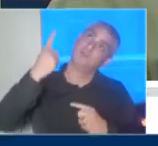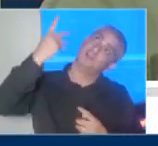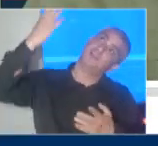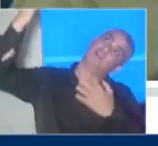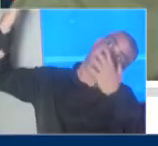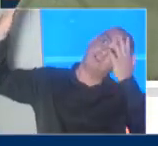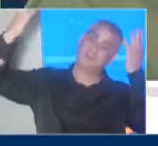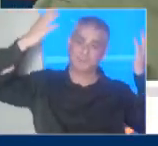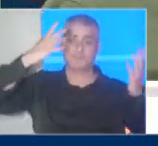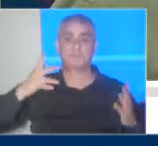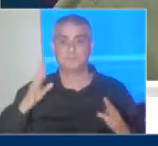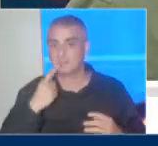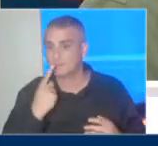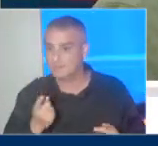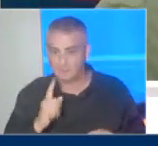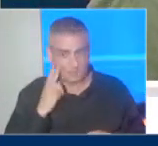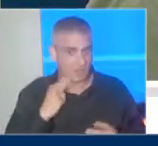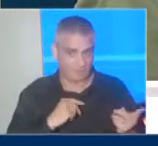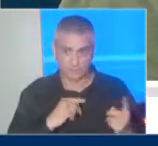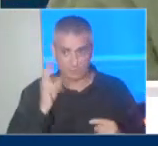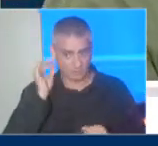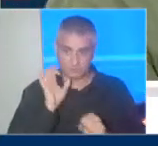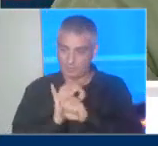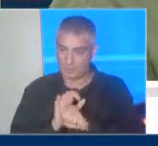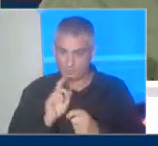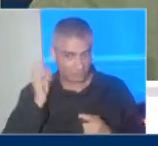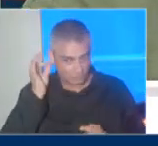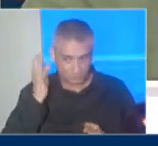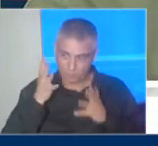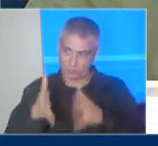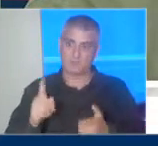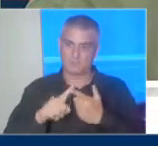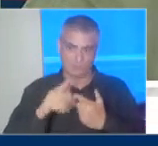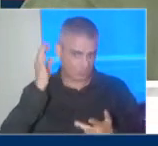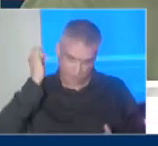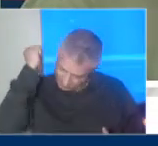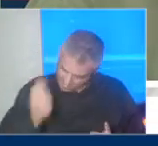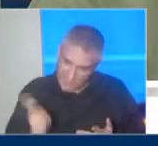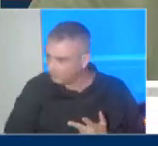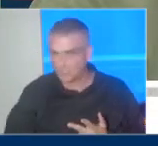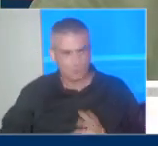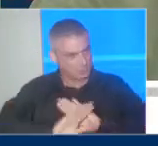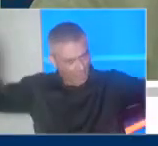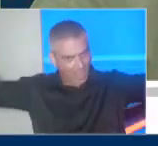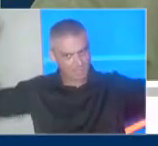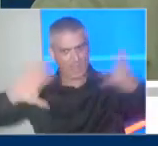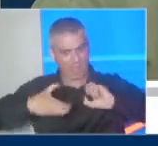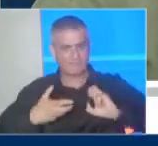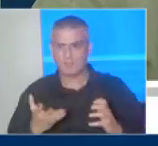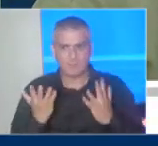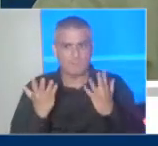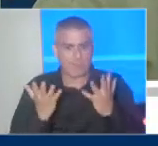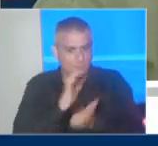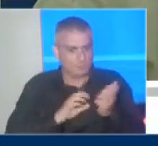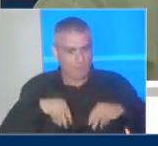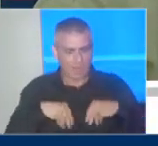בסדר, אני אביא אותם, אבל תגידי, את לא מתביישת. נשים נאנסות, נשים מותקפות, נשים נרצחות, מספיק להוות את זה, גם מה כל כך